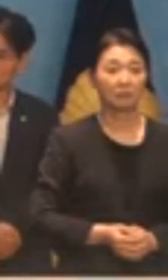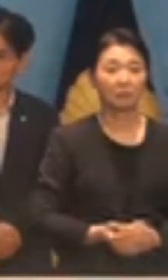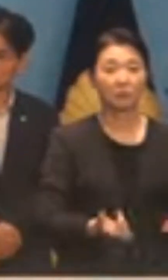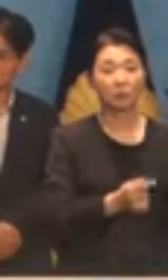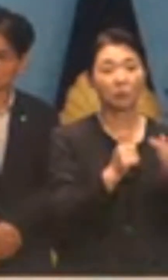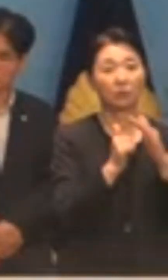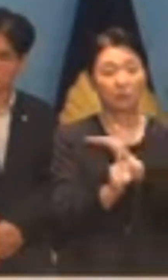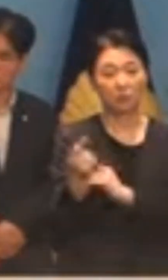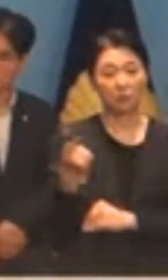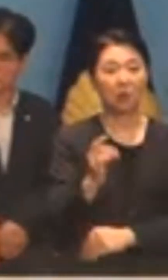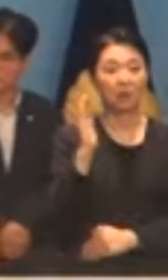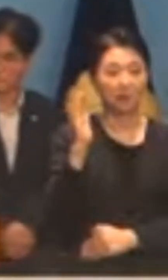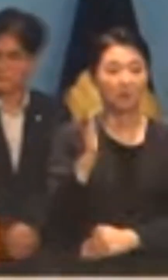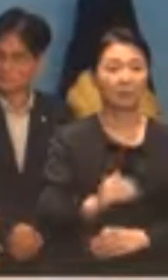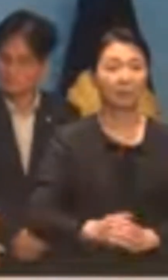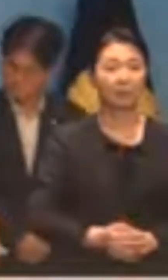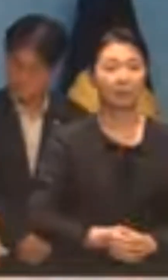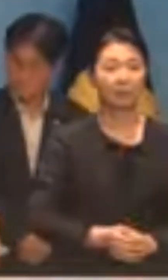공동대표께서 해주시겠습니다.